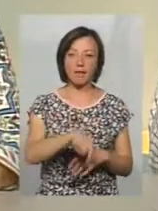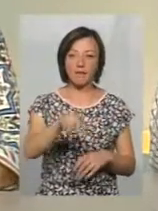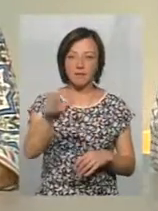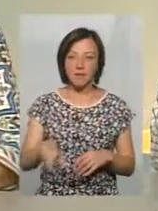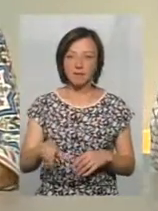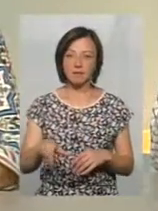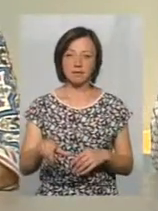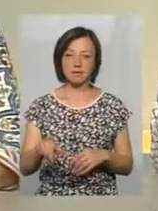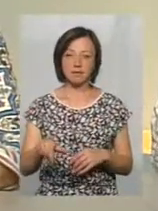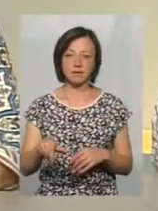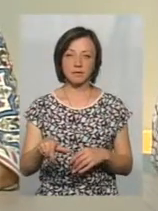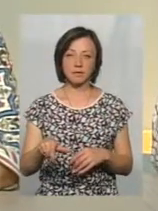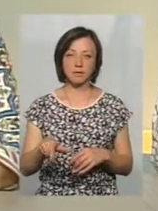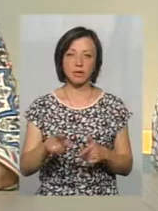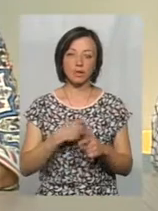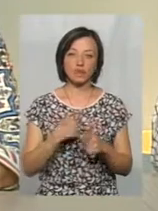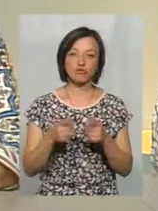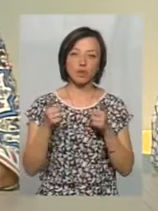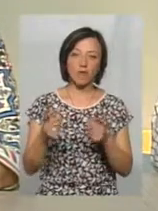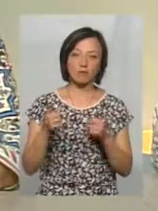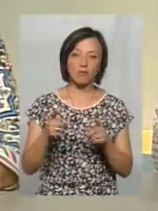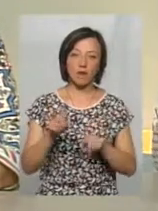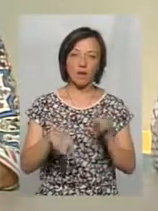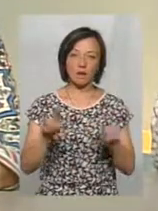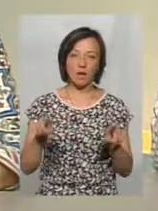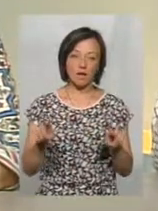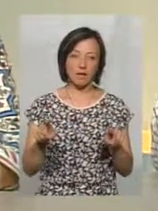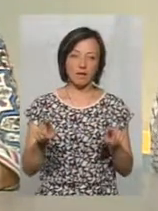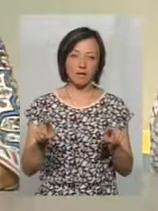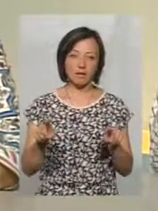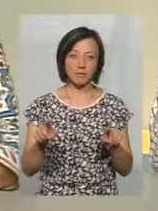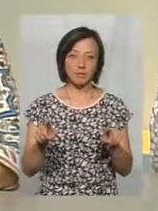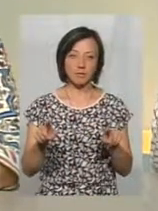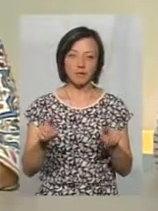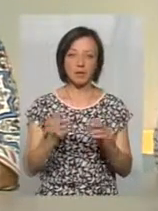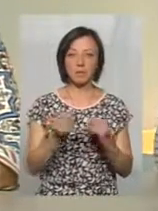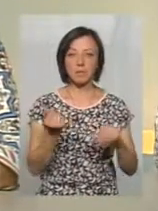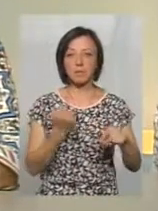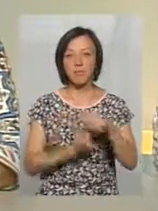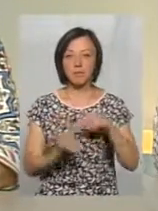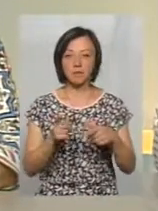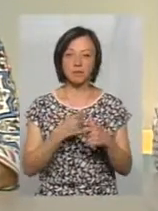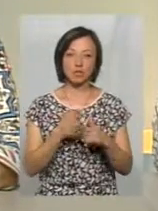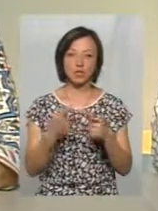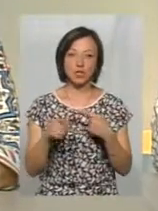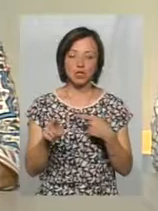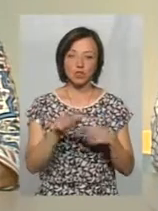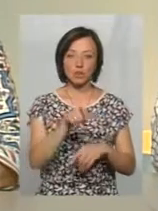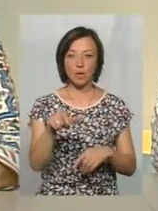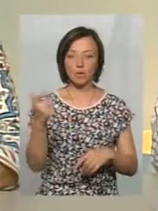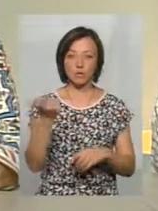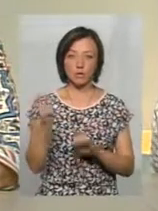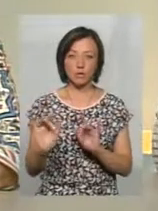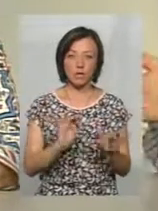і, скажімо, там чи шантажували деяких, скажімо, чи підприємців, чи інших суб'єктів